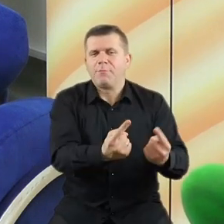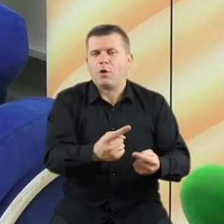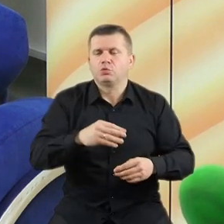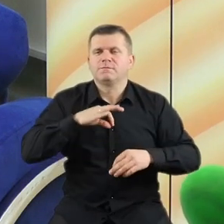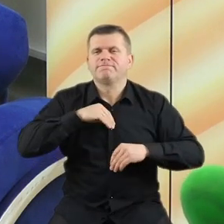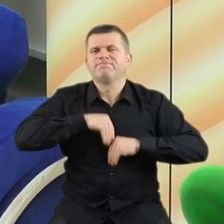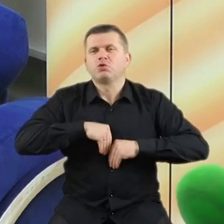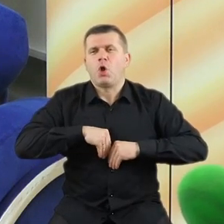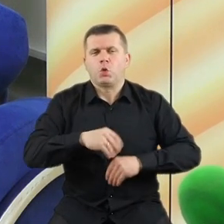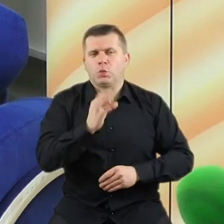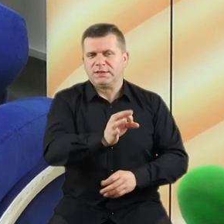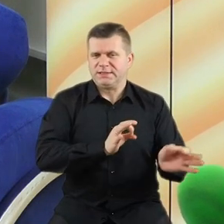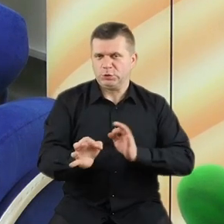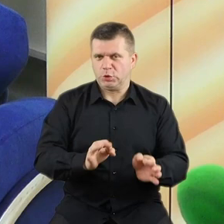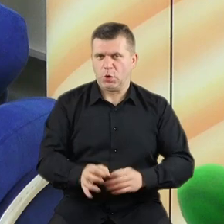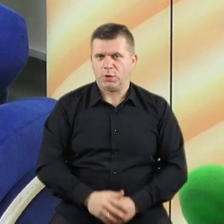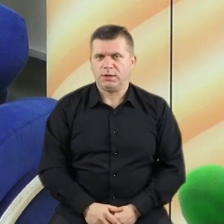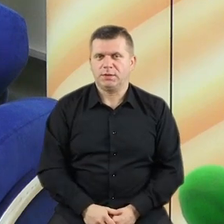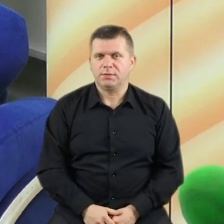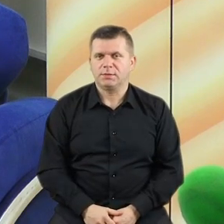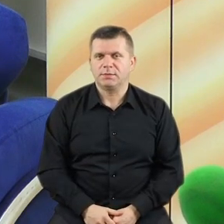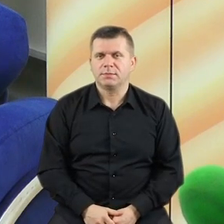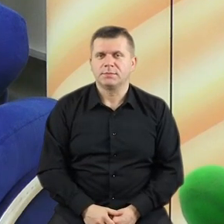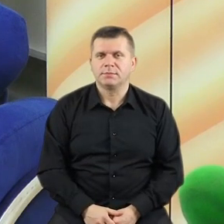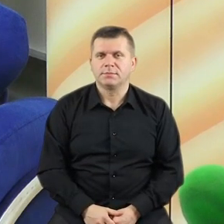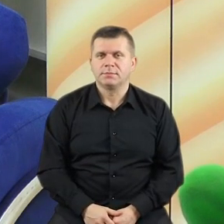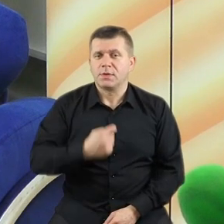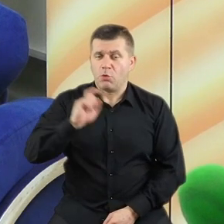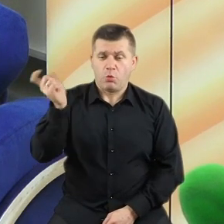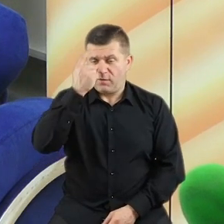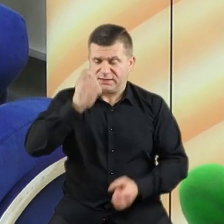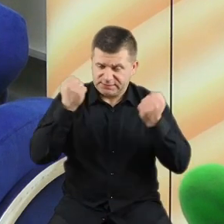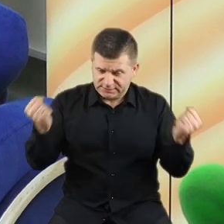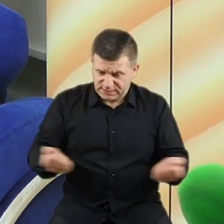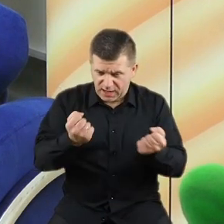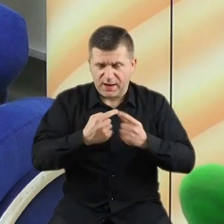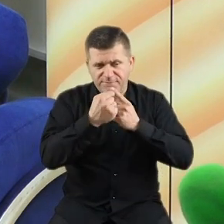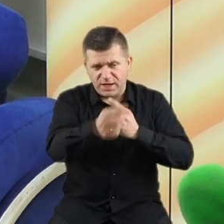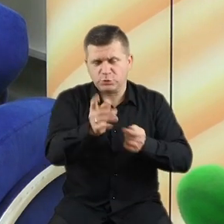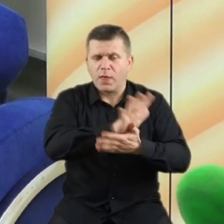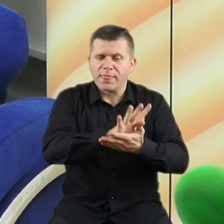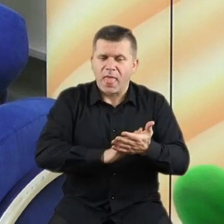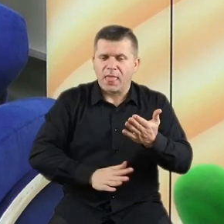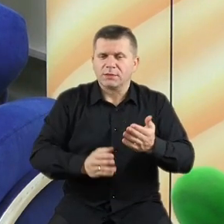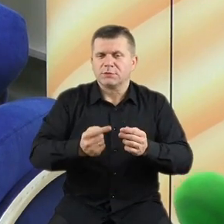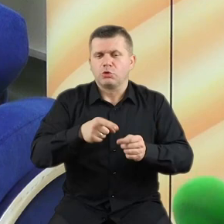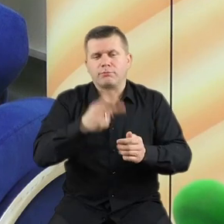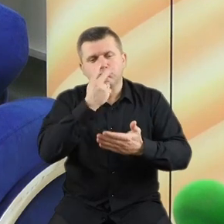w środku ich historii. Ja przede wszystkim staram się im wysłać teksty do